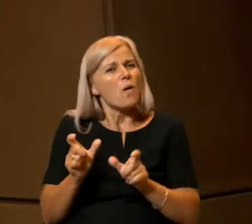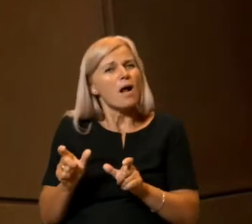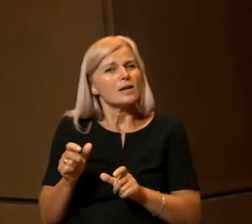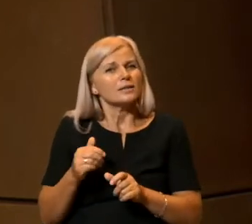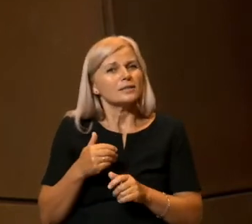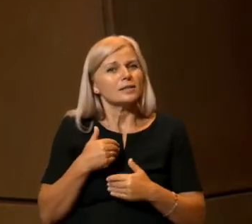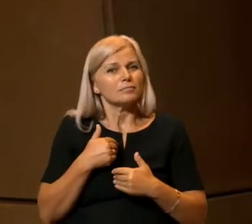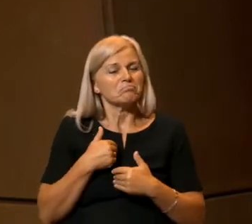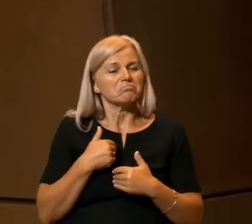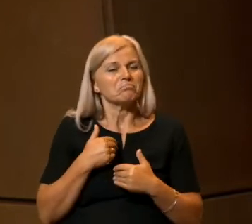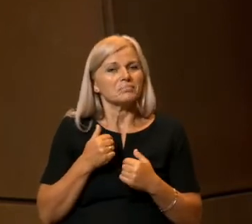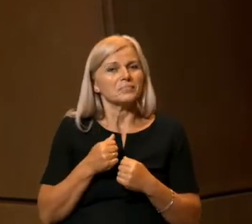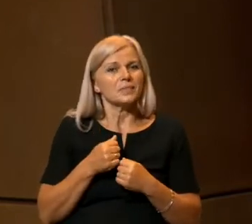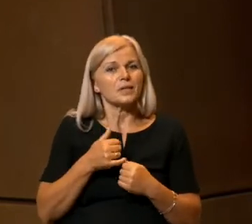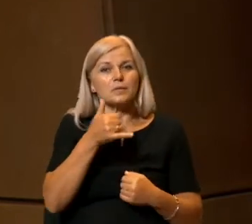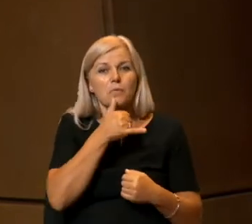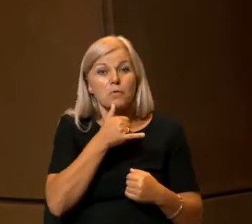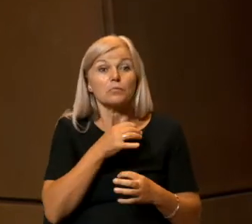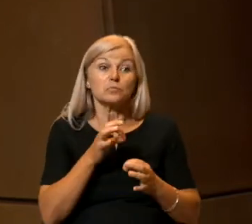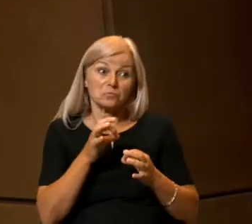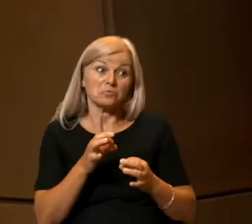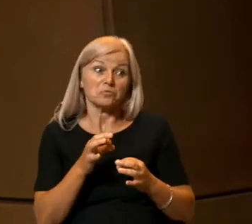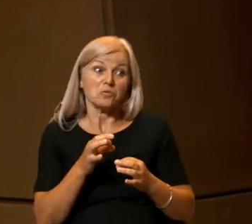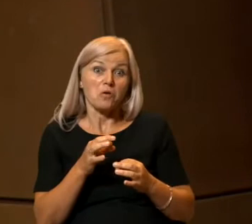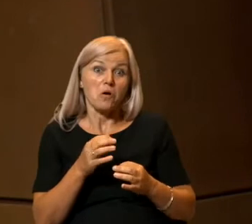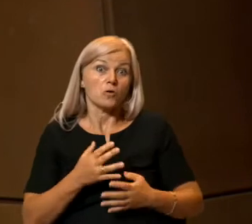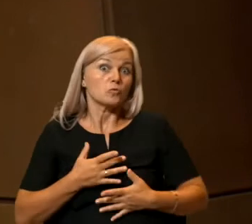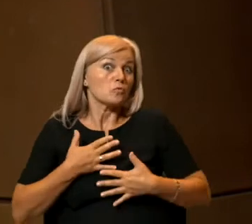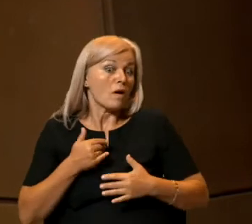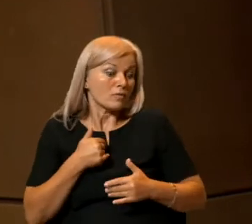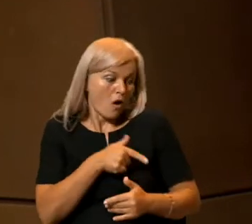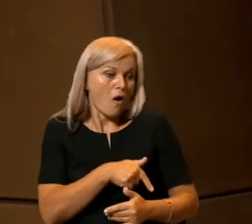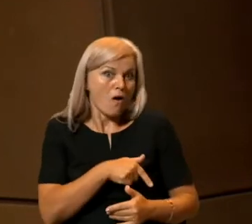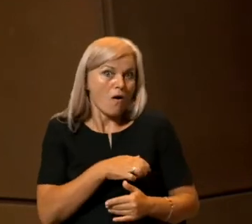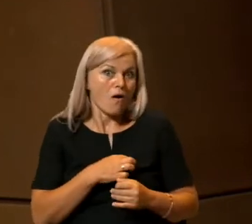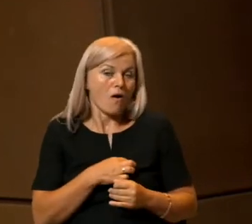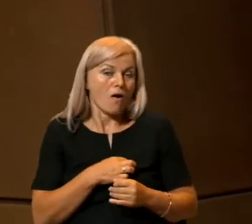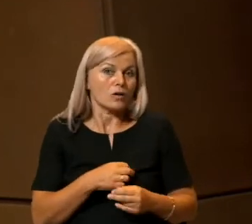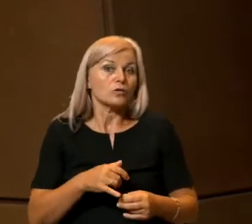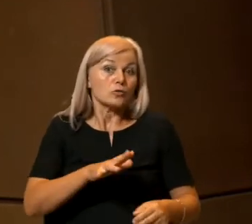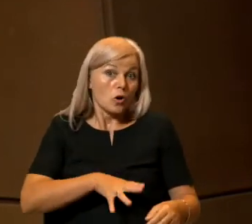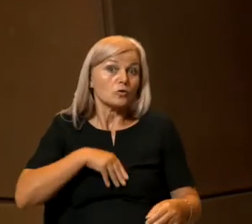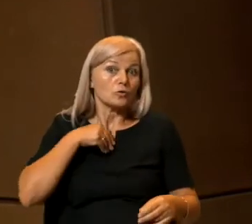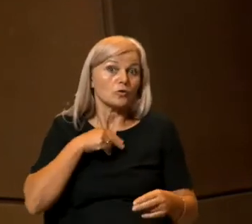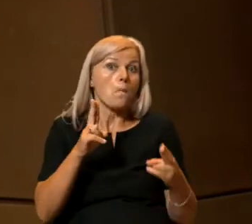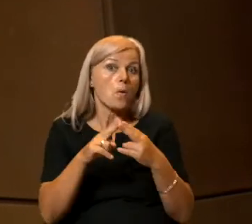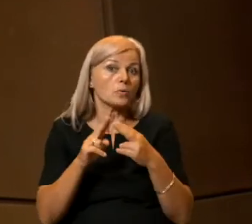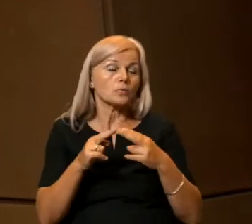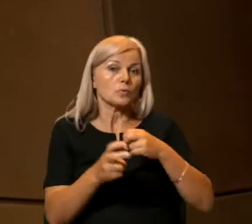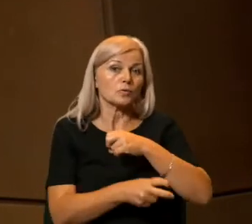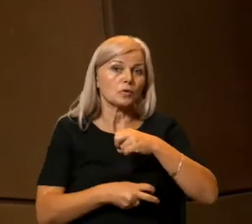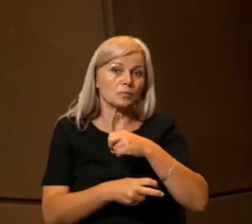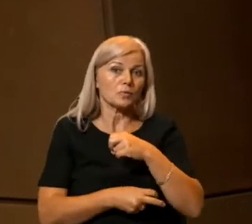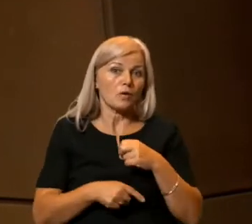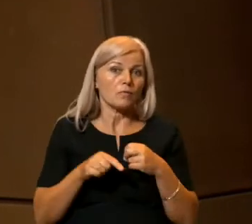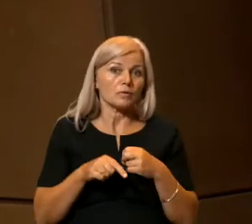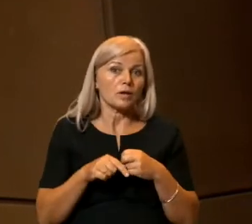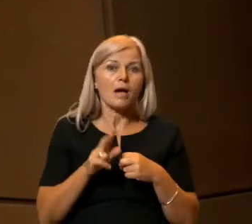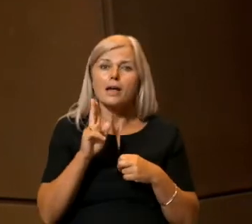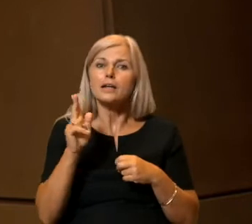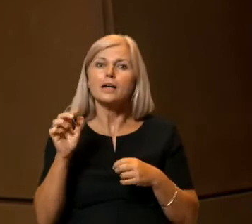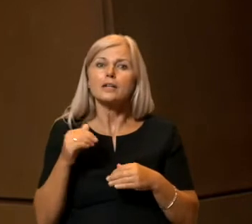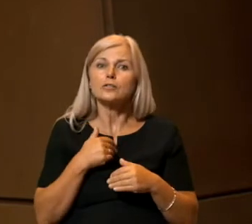mierzy się dzisiaj i z tą rocznicą, z rocznicą porozumień sierpniowych, ale także mierzy się